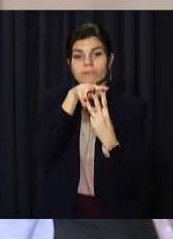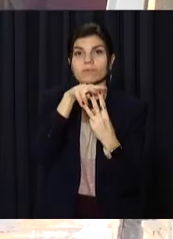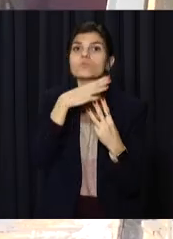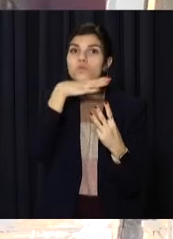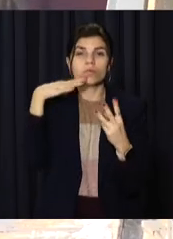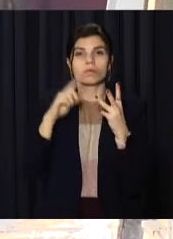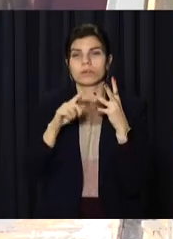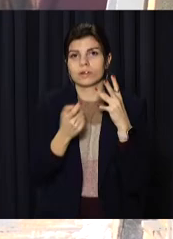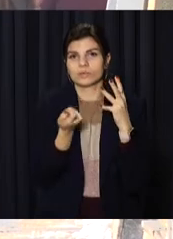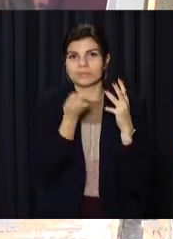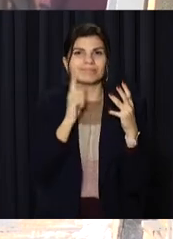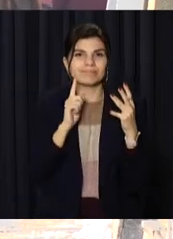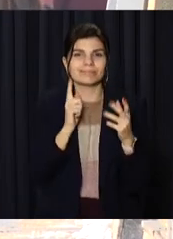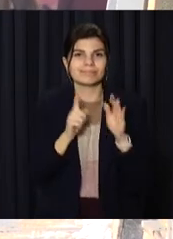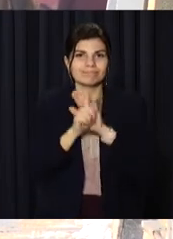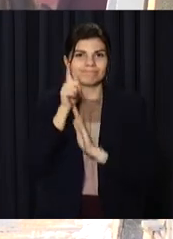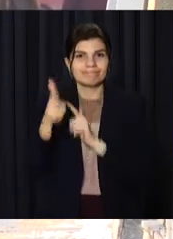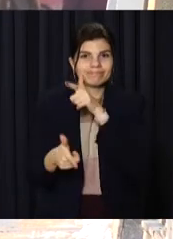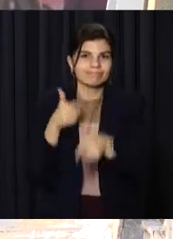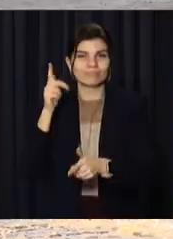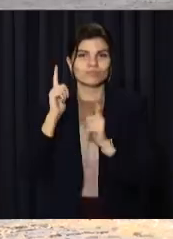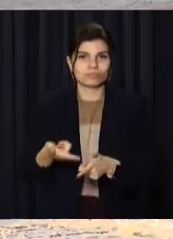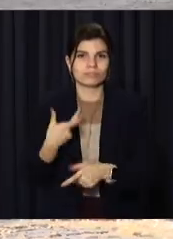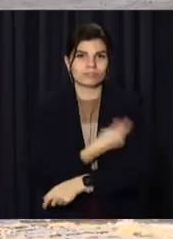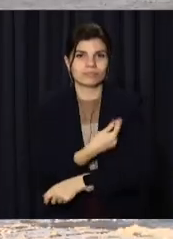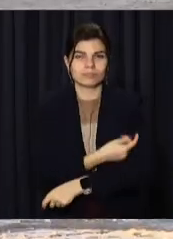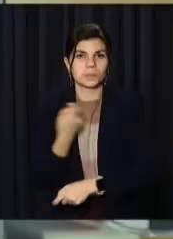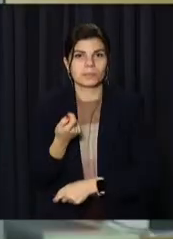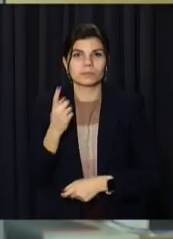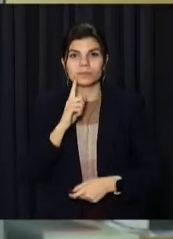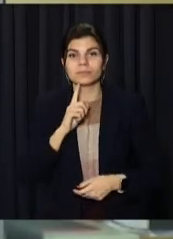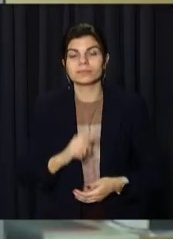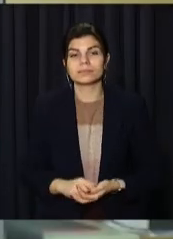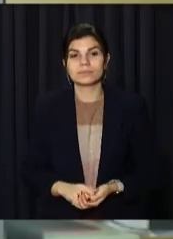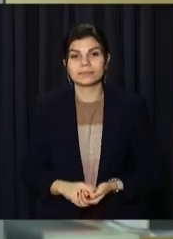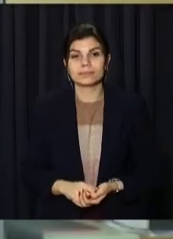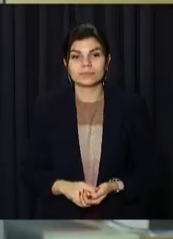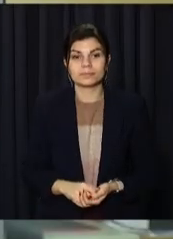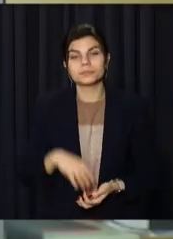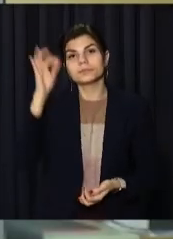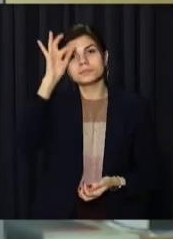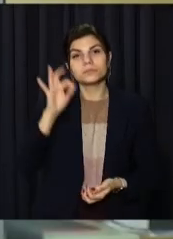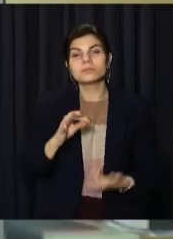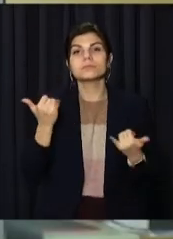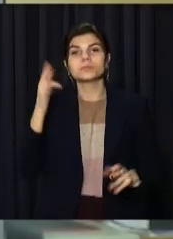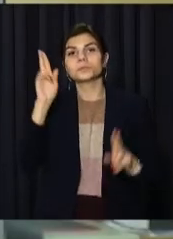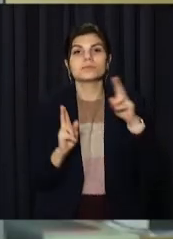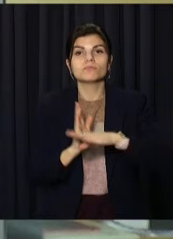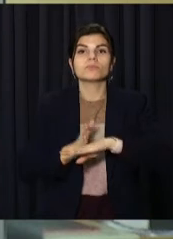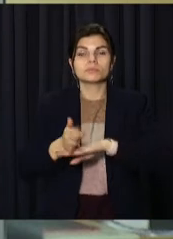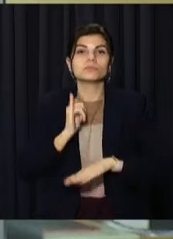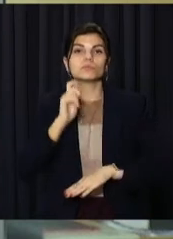Требушенко, Костянтин Комих та Максим Міщиряков. Open News, телеканал «Відкритий». Німеччина посилила правила в'їзду